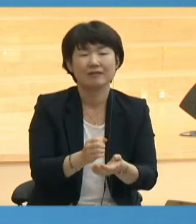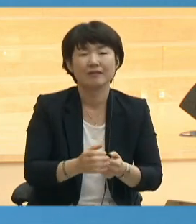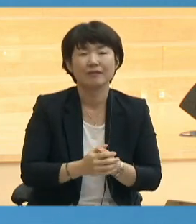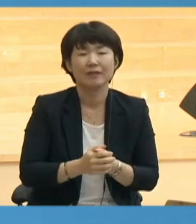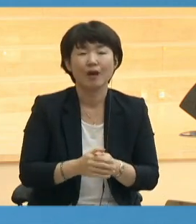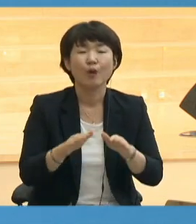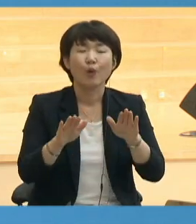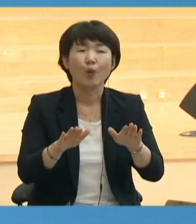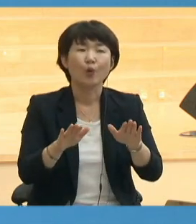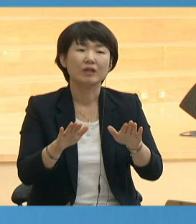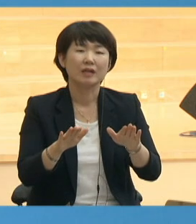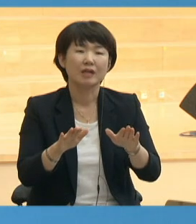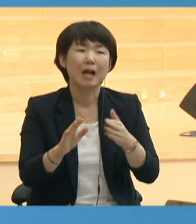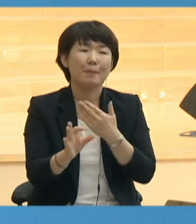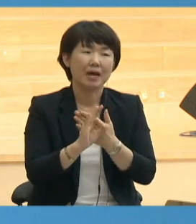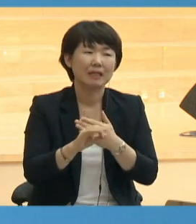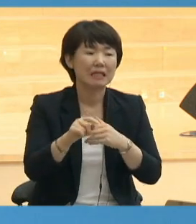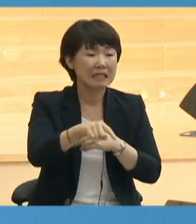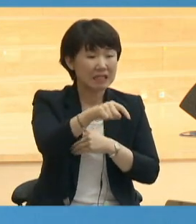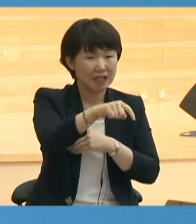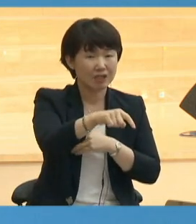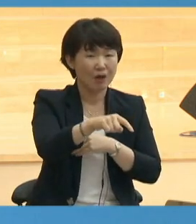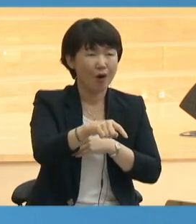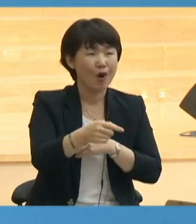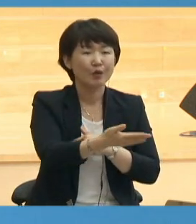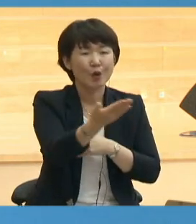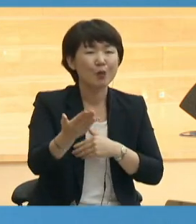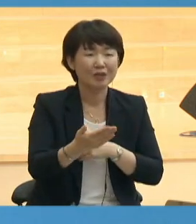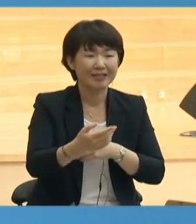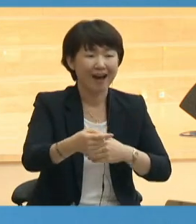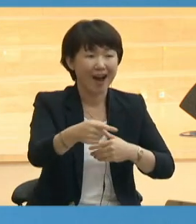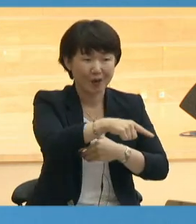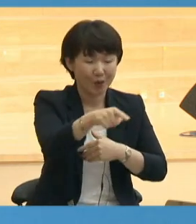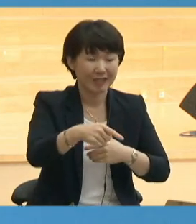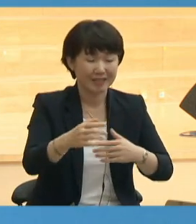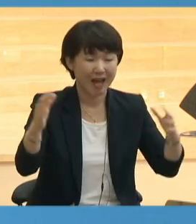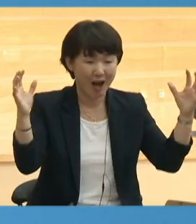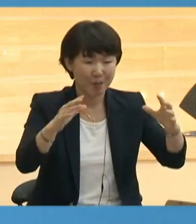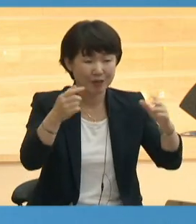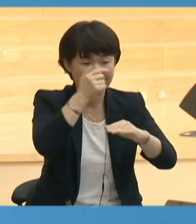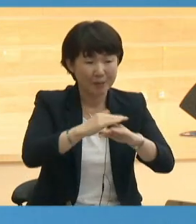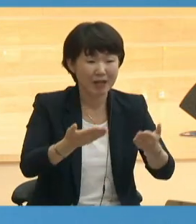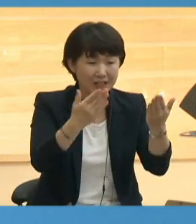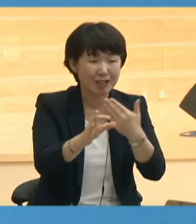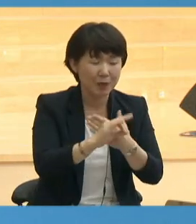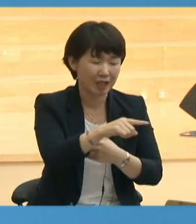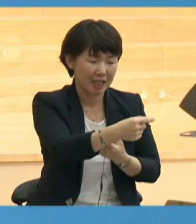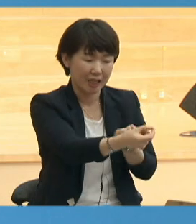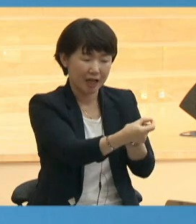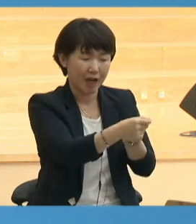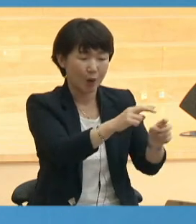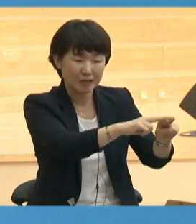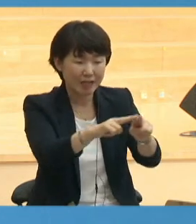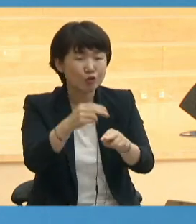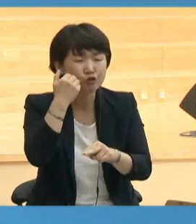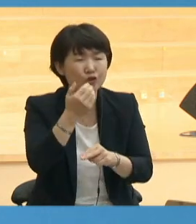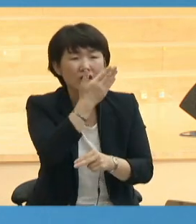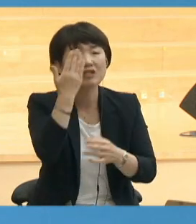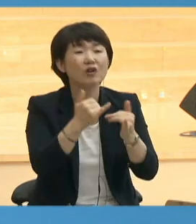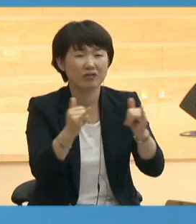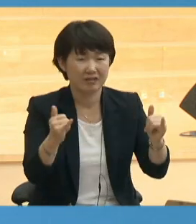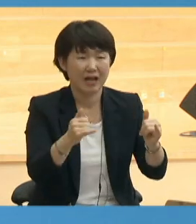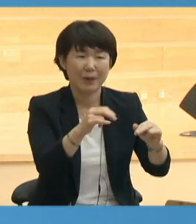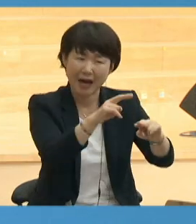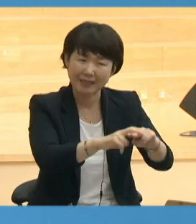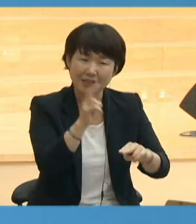골을 많이 본당에서 예배를 드렸다 며 요요요 아 짜리는 우리 청년들 만 차지한 입니까 청년들과 상담해 보면